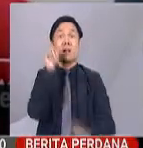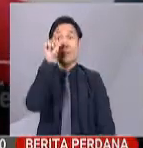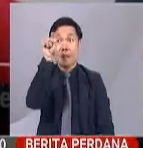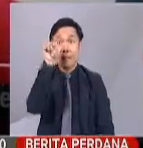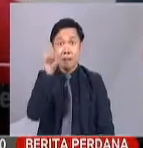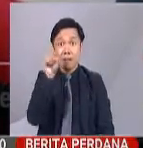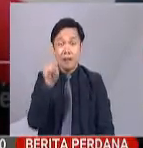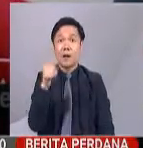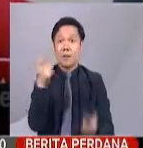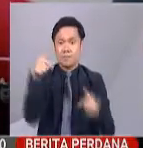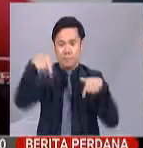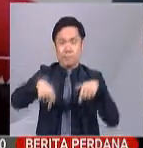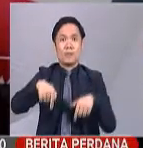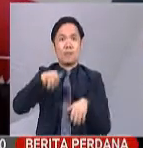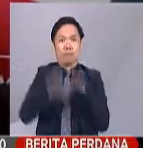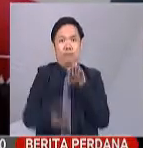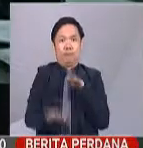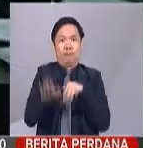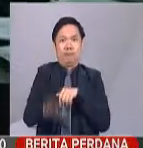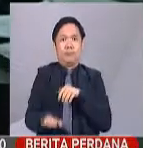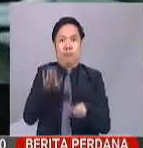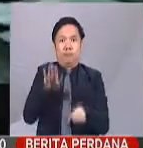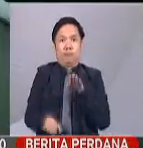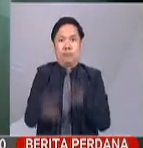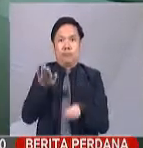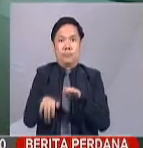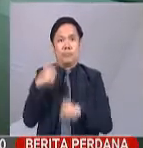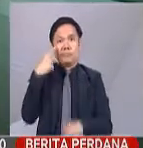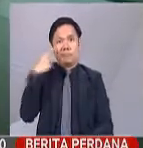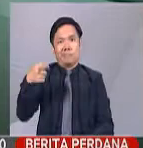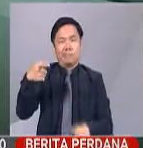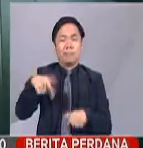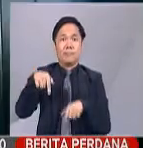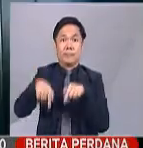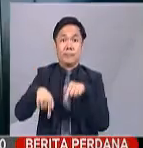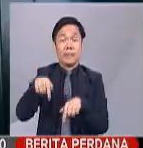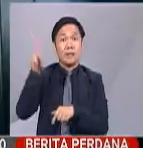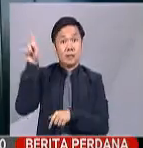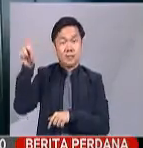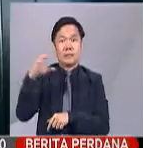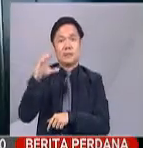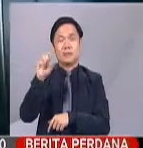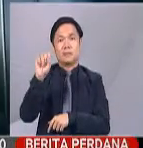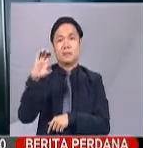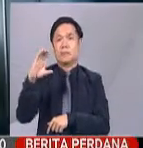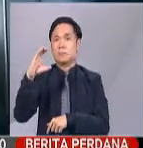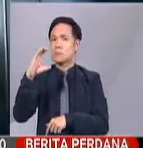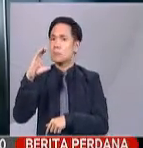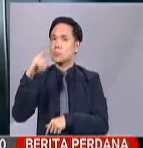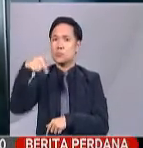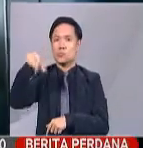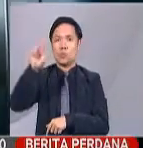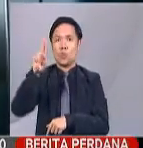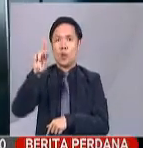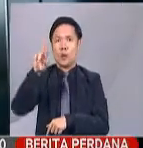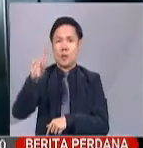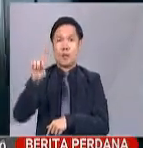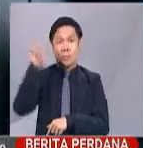kepada sistem pedal kaki. Lift tersebut diperkenal di Seacon Square ketika pusat belibelah mula dibuka.